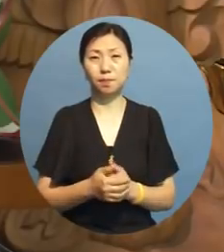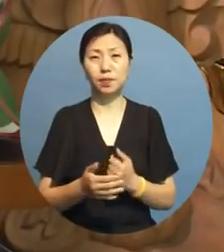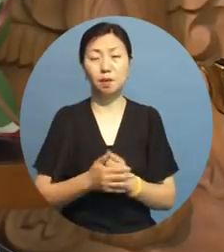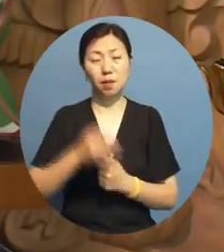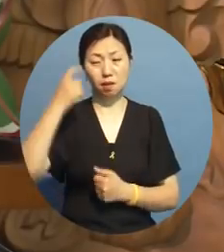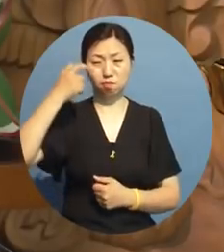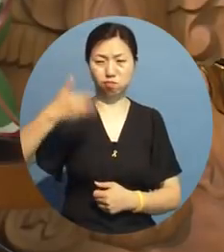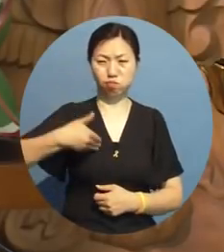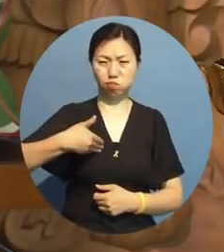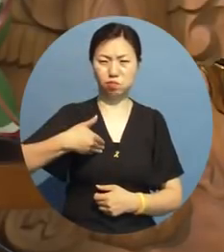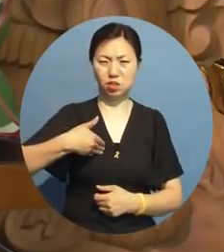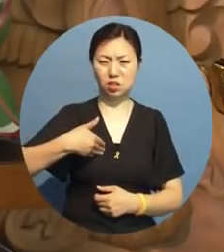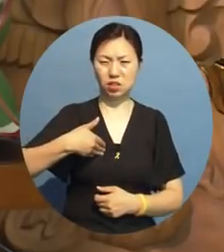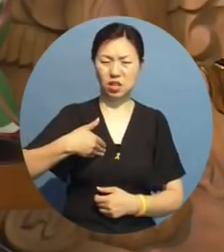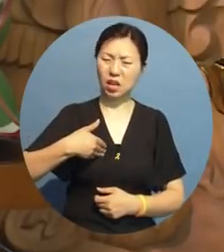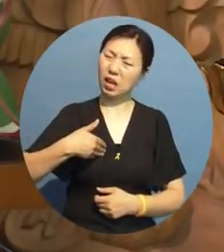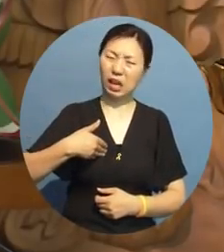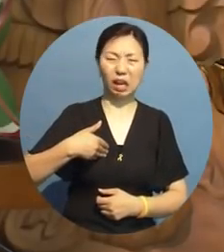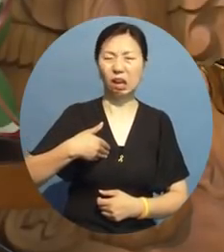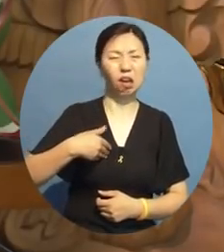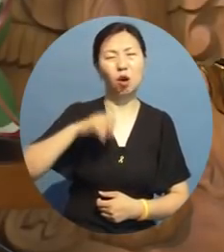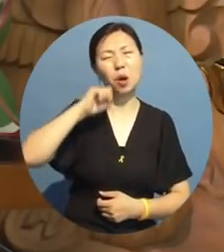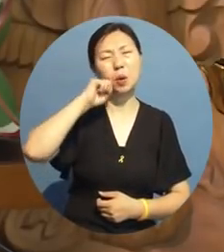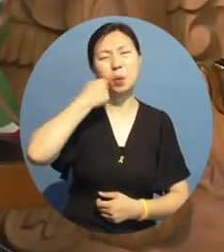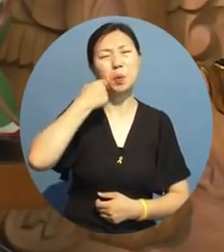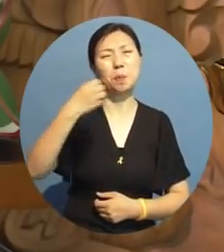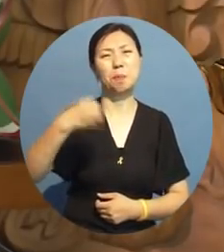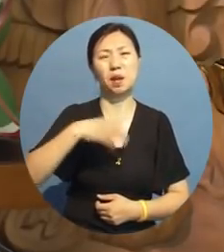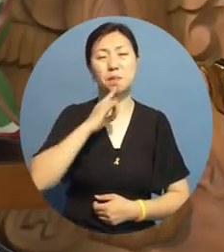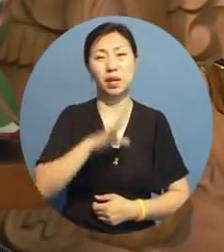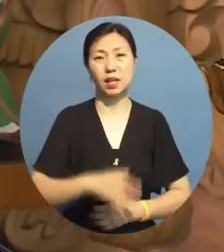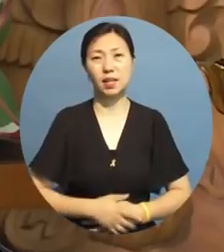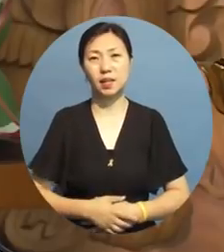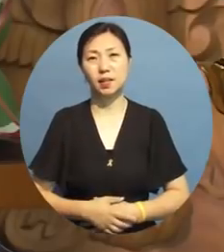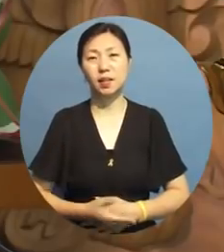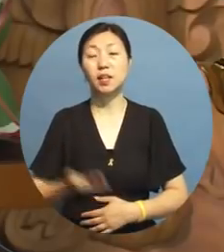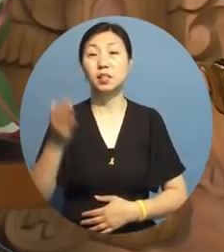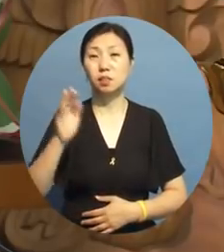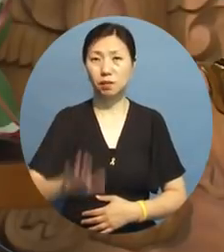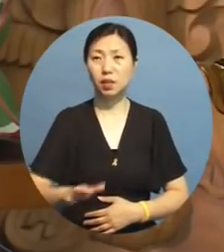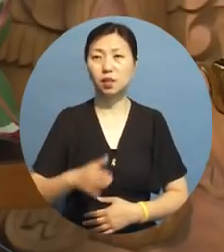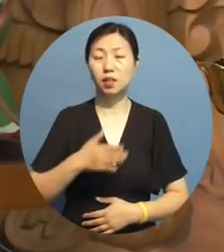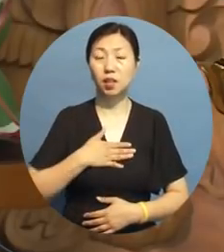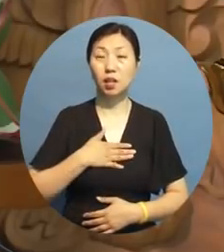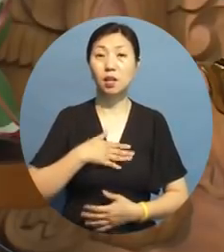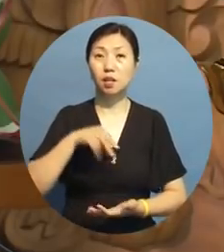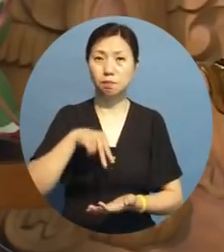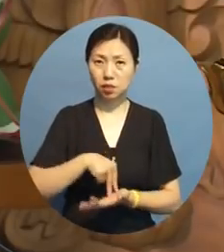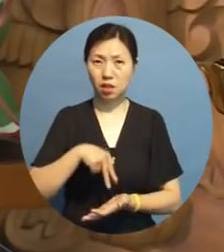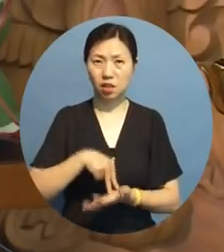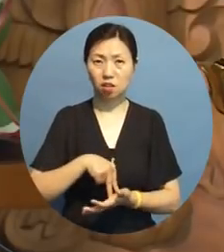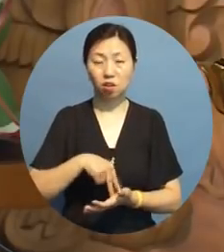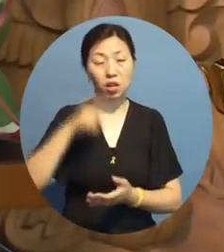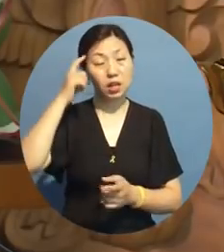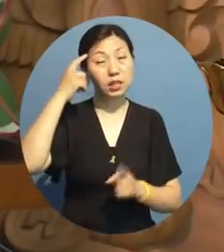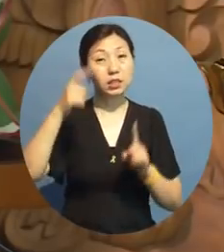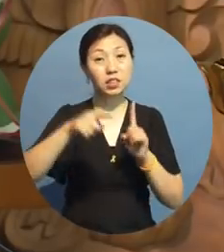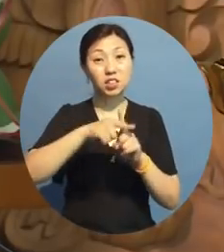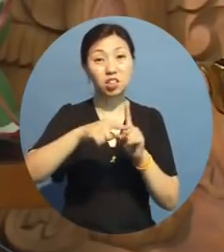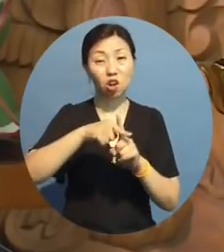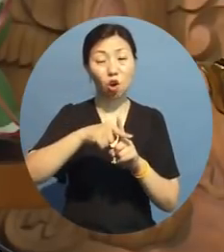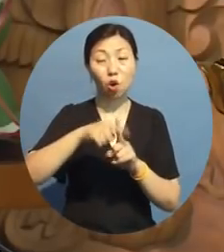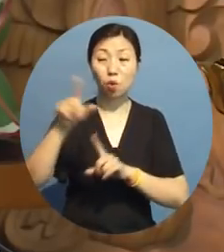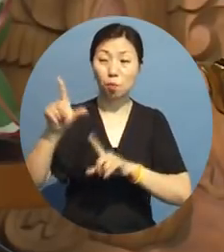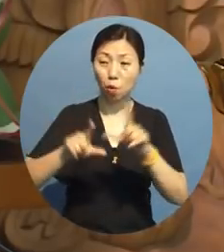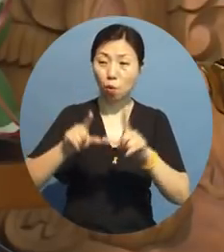질문 이거 들어보면 대도 않는 소리야. 그런데 나는 또 어떤 면에서 긍정적으로 보느냐